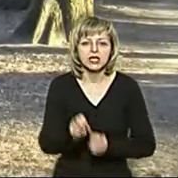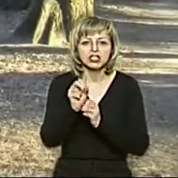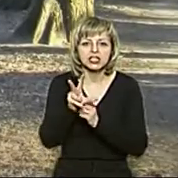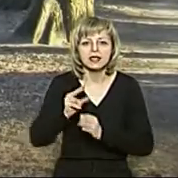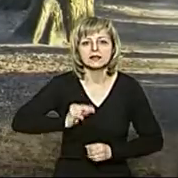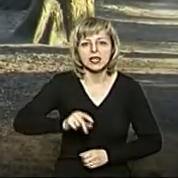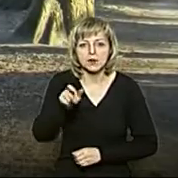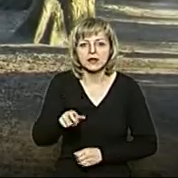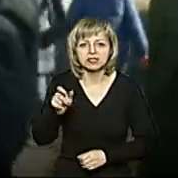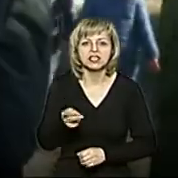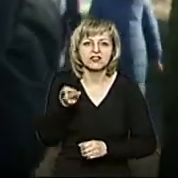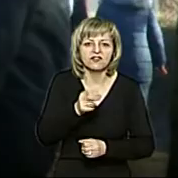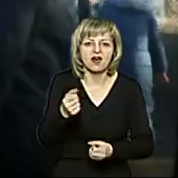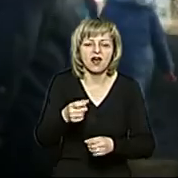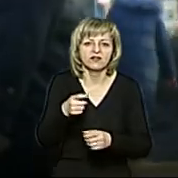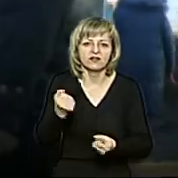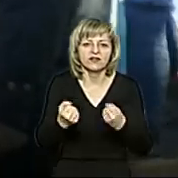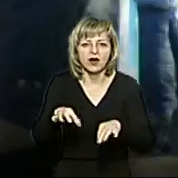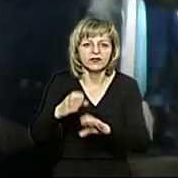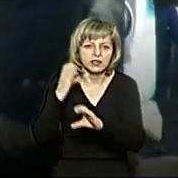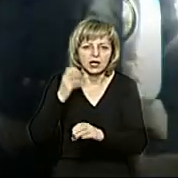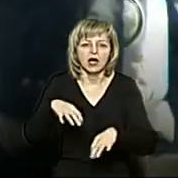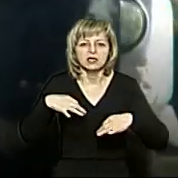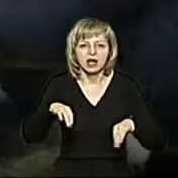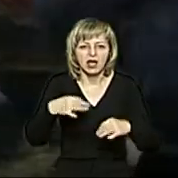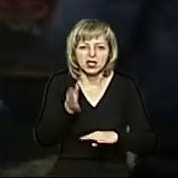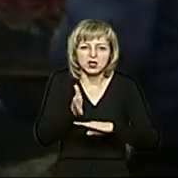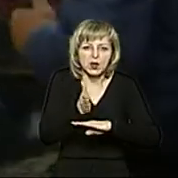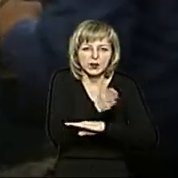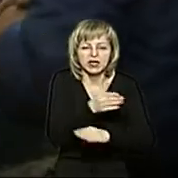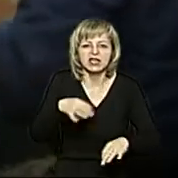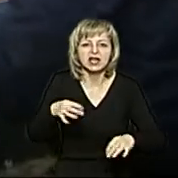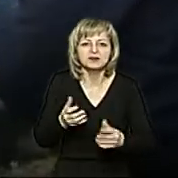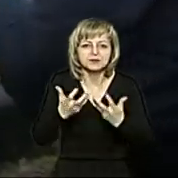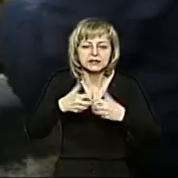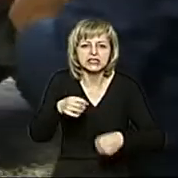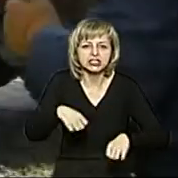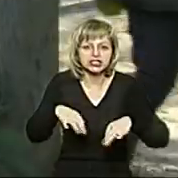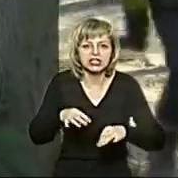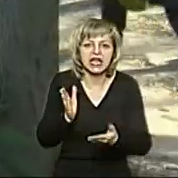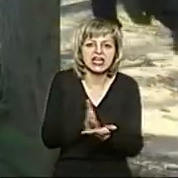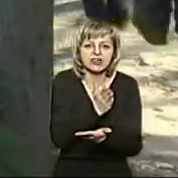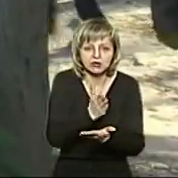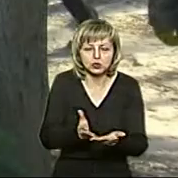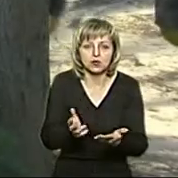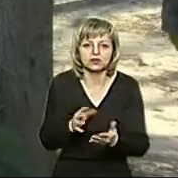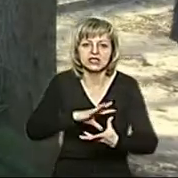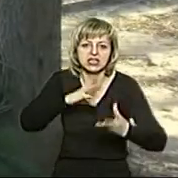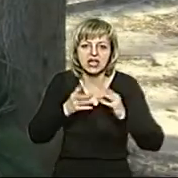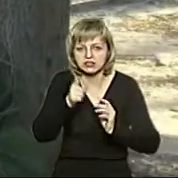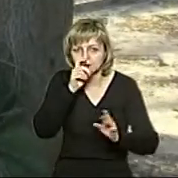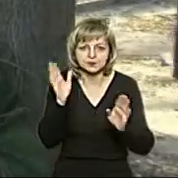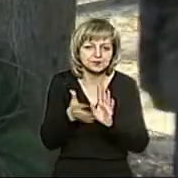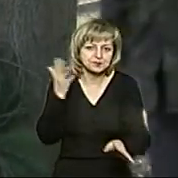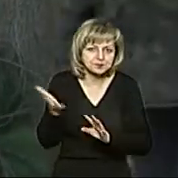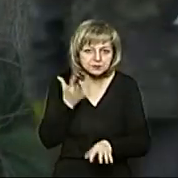Тринадцять працівників, два вантажних автомобілі, трактор та дробильна машина. Ліквідовувати наслідки буревії у місцевому парку бригада